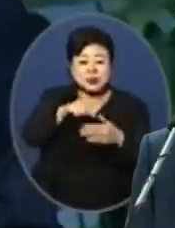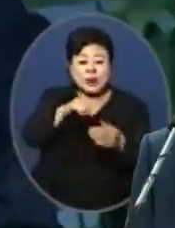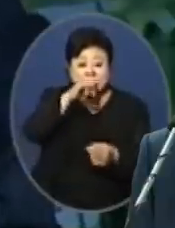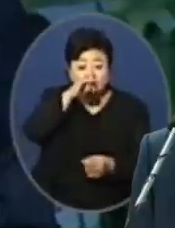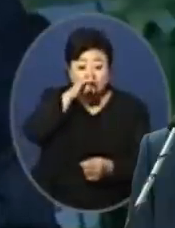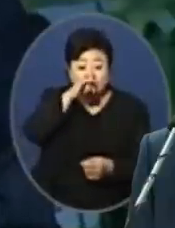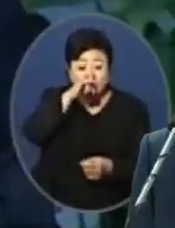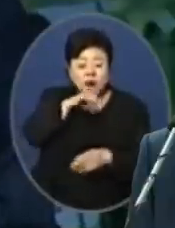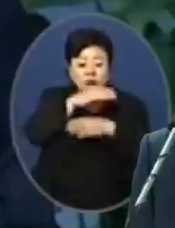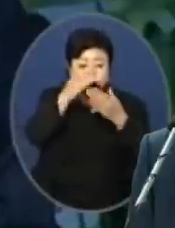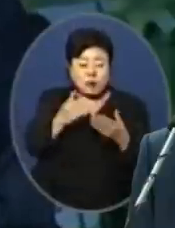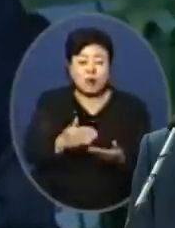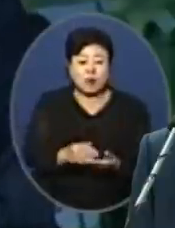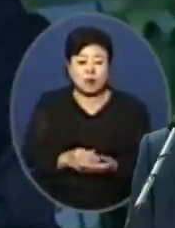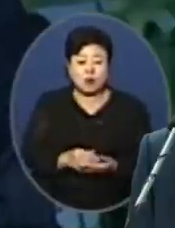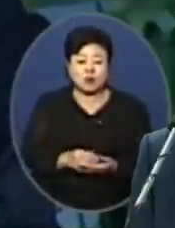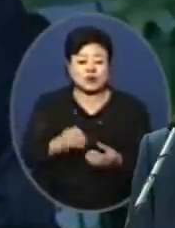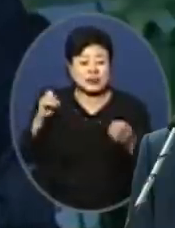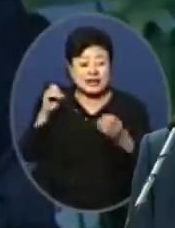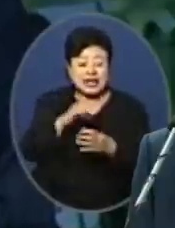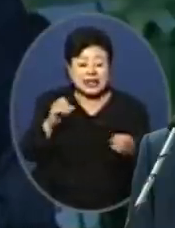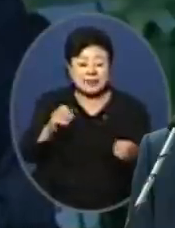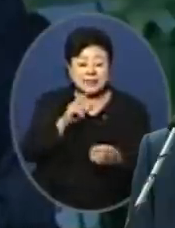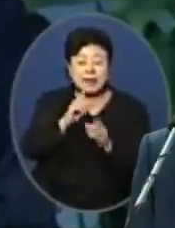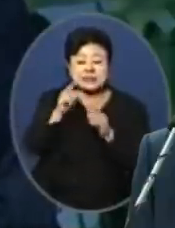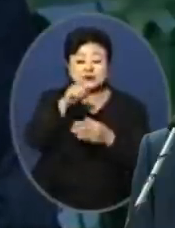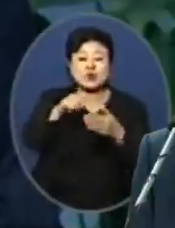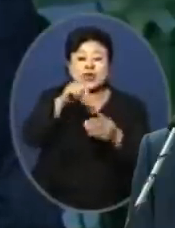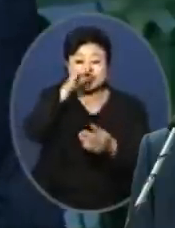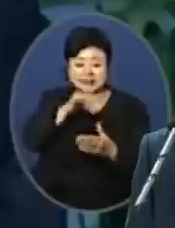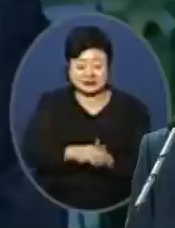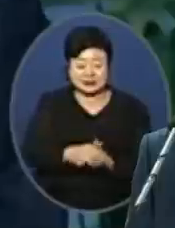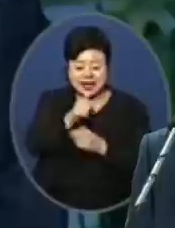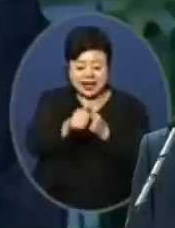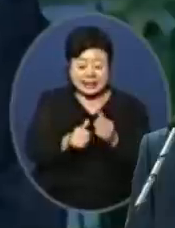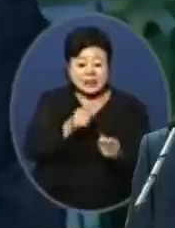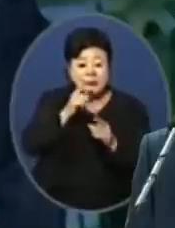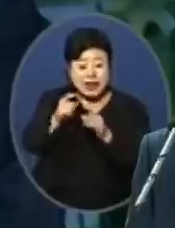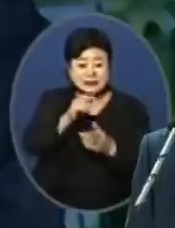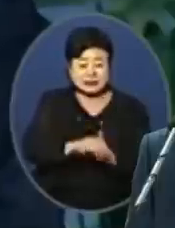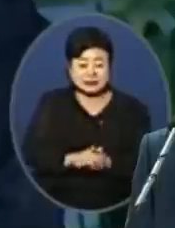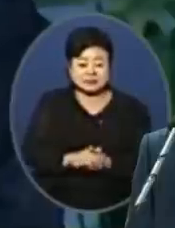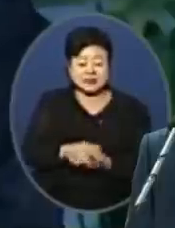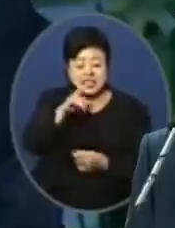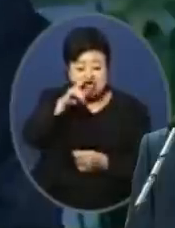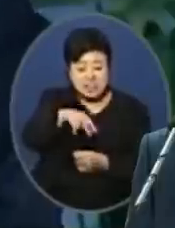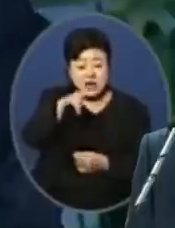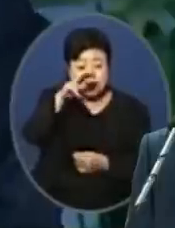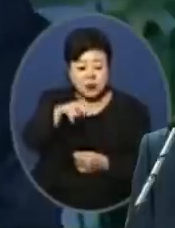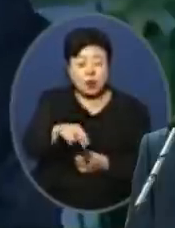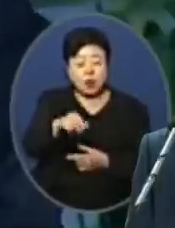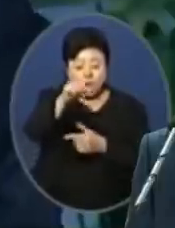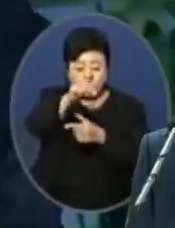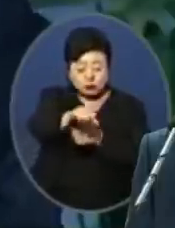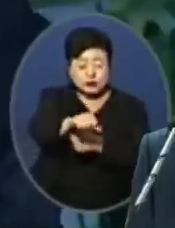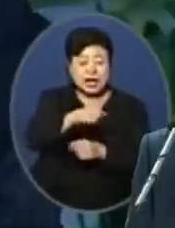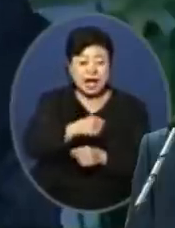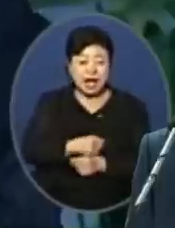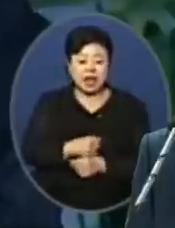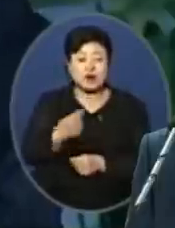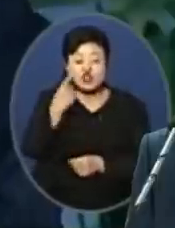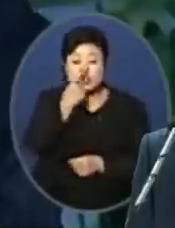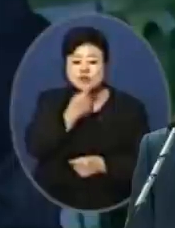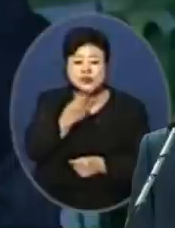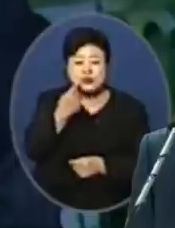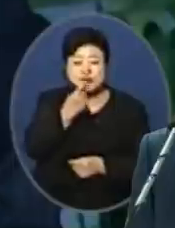있고 모든 해답이 말씀 속에 있는 것입니다. 하나님의 말씀을 읽고 묵상하고